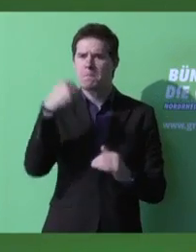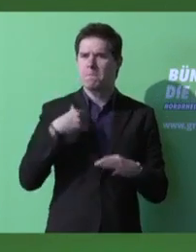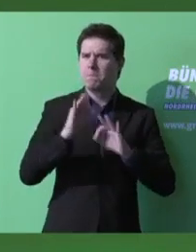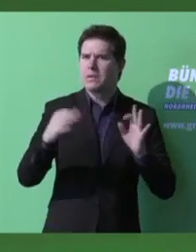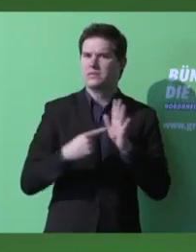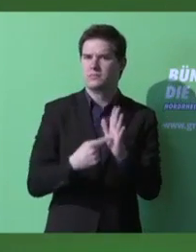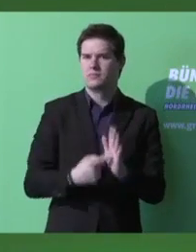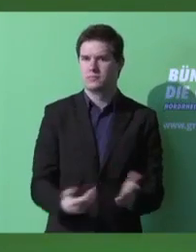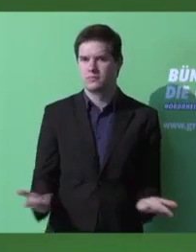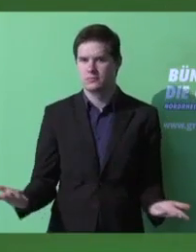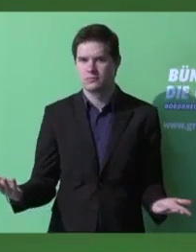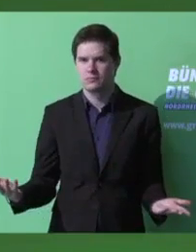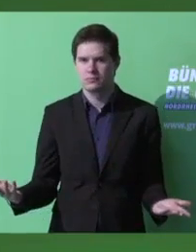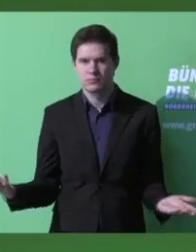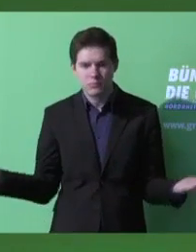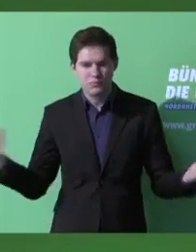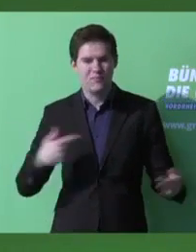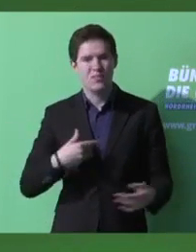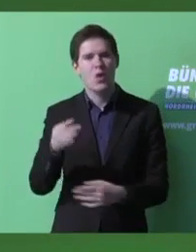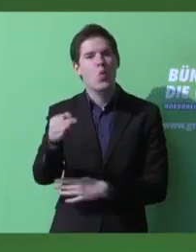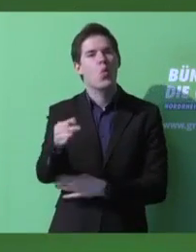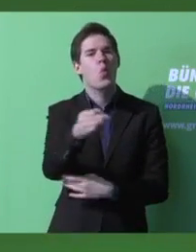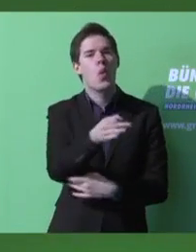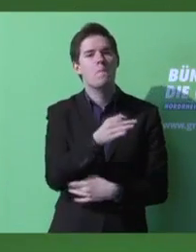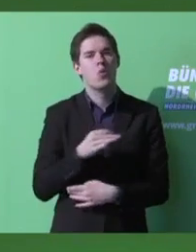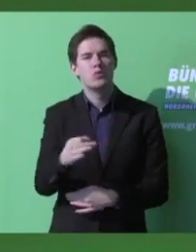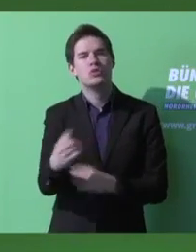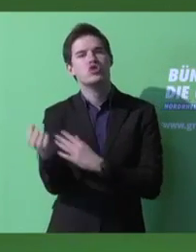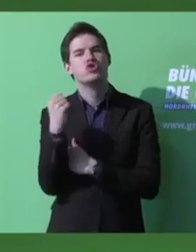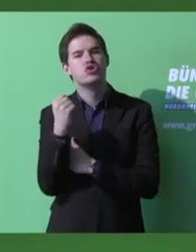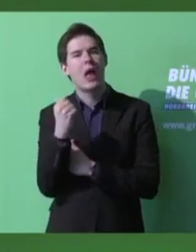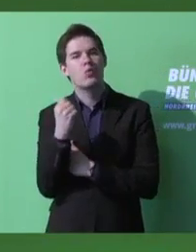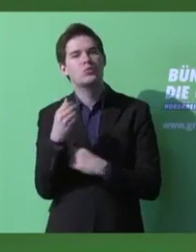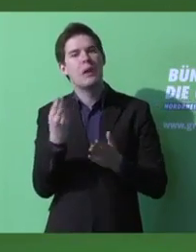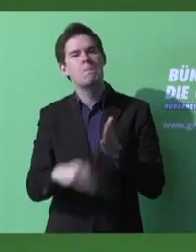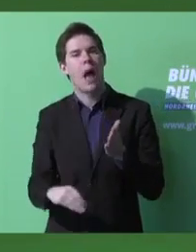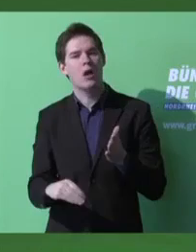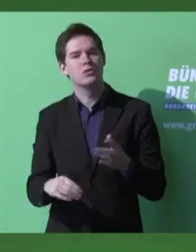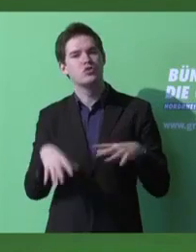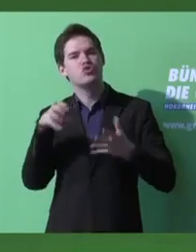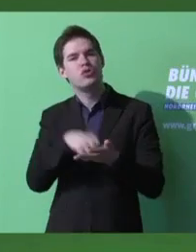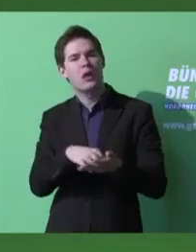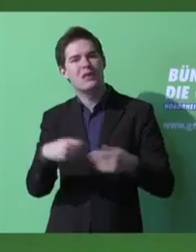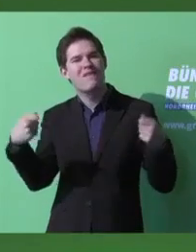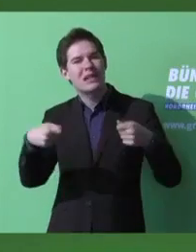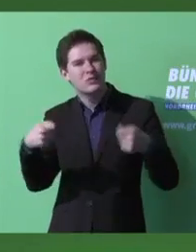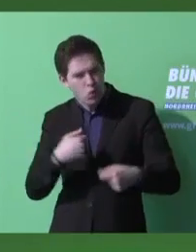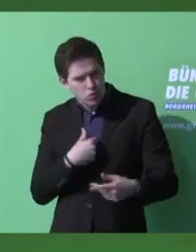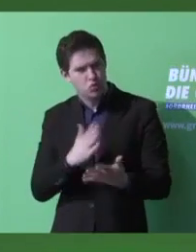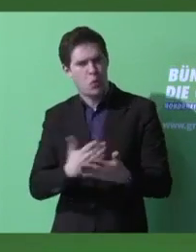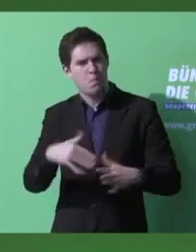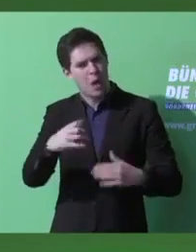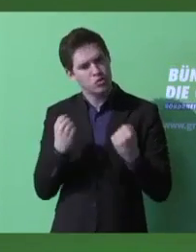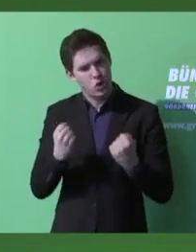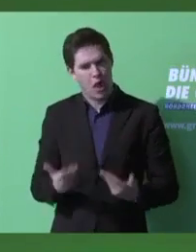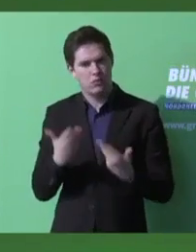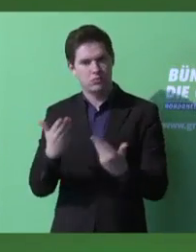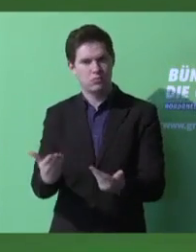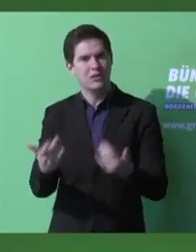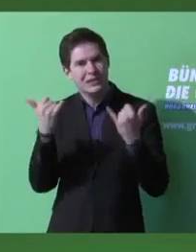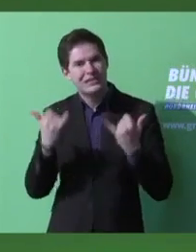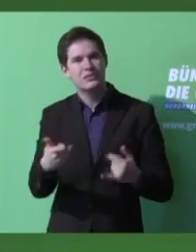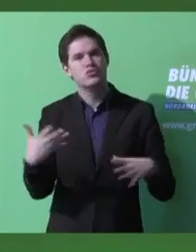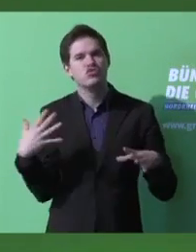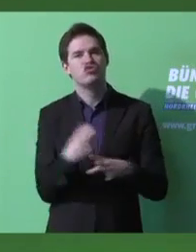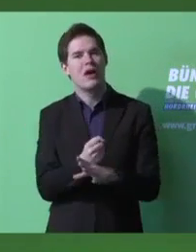Wir haben die Kommunen mit dem Stärkungspakt Stadtfinanzen gestärkt und haben angefangen, dass sie aus dieser